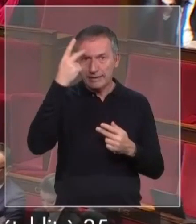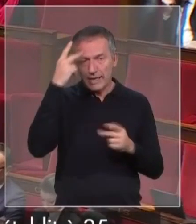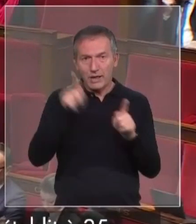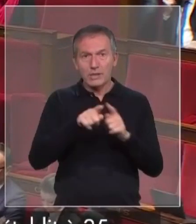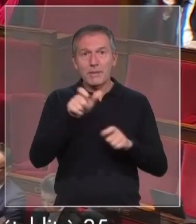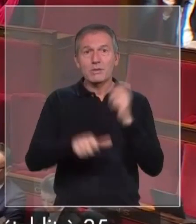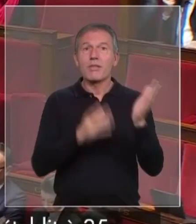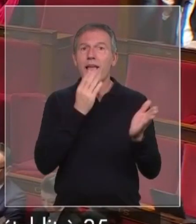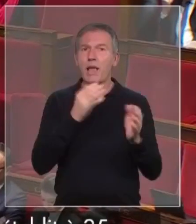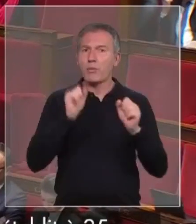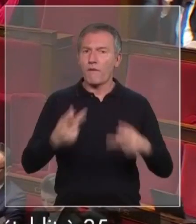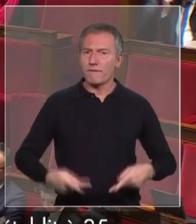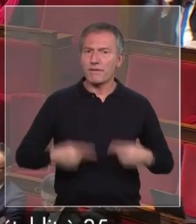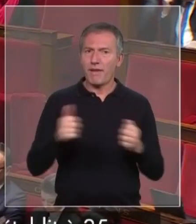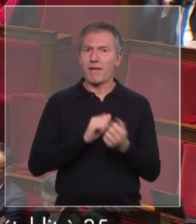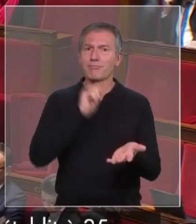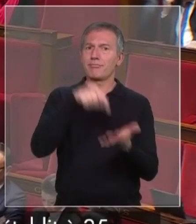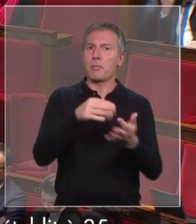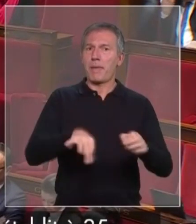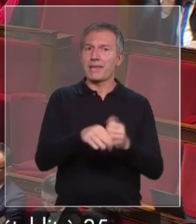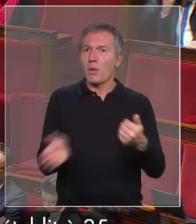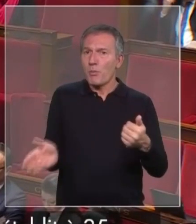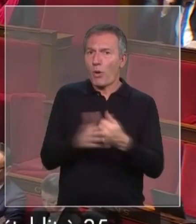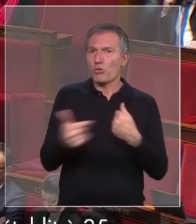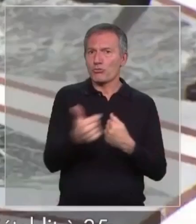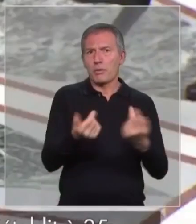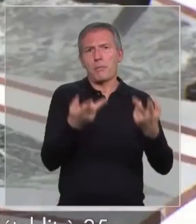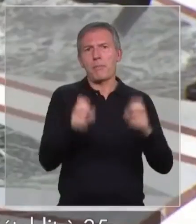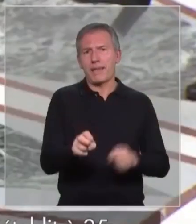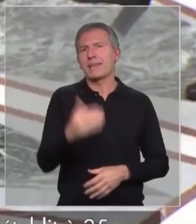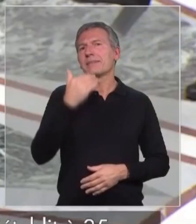les Israéliens puissent vivre dans deux États, côte à côte et en paix.